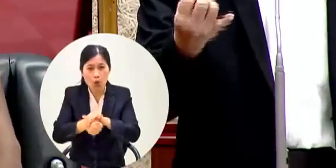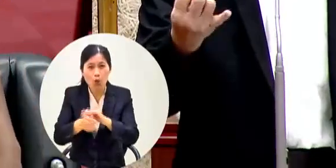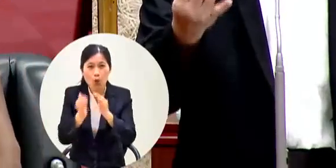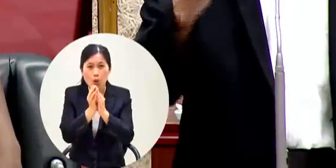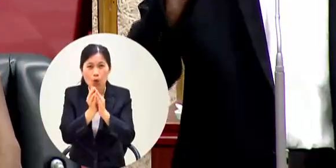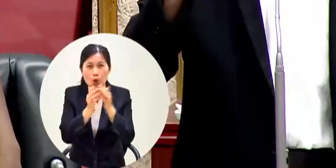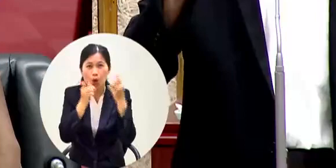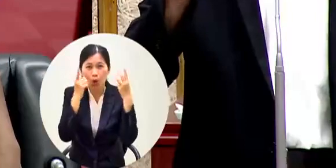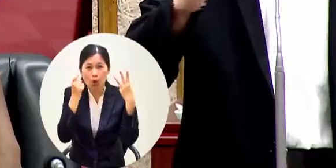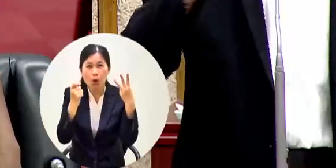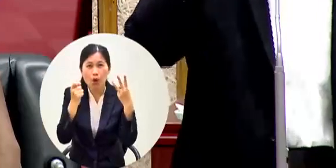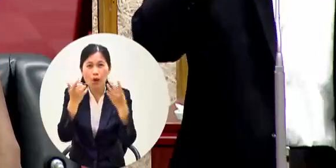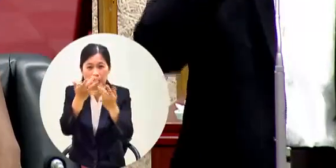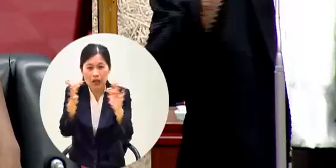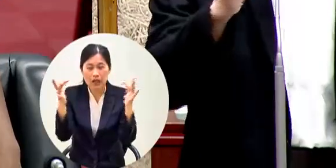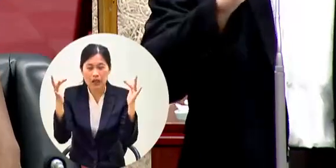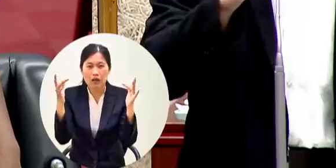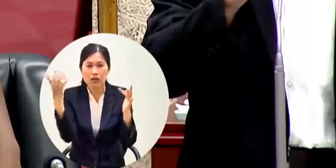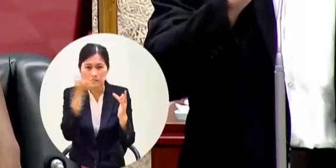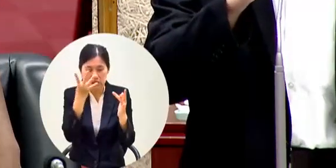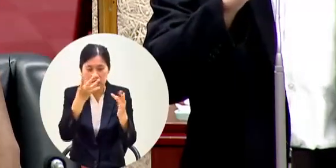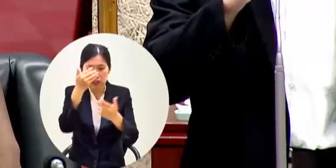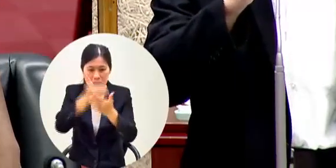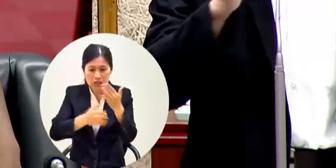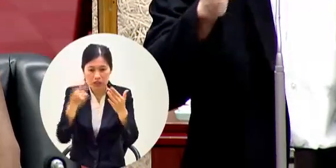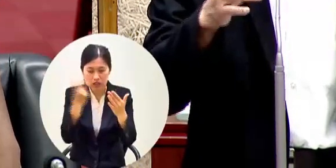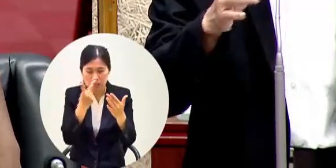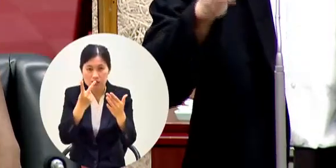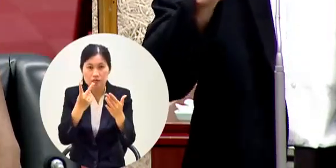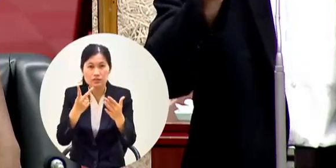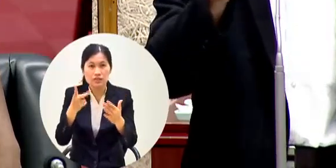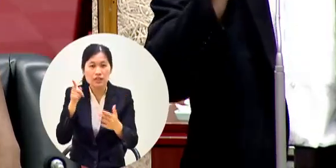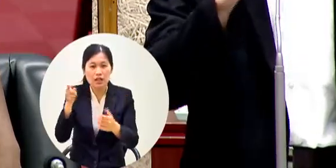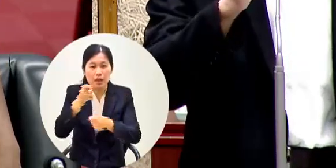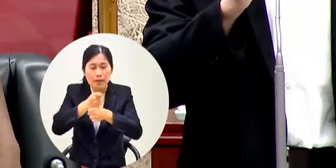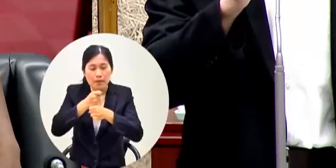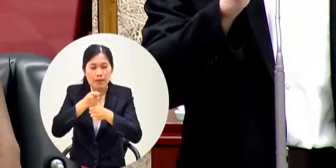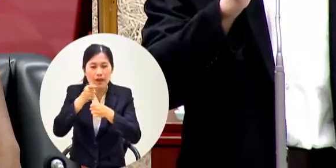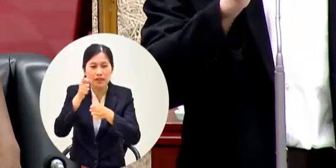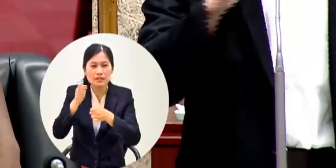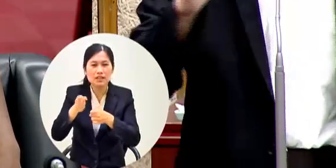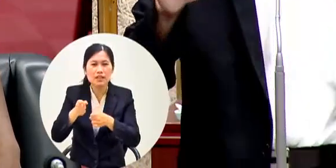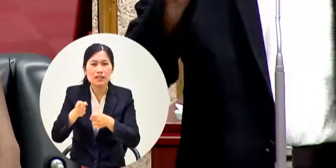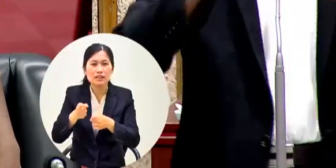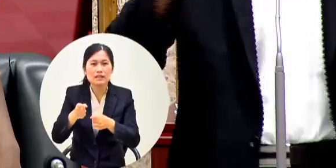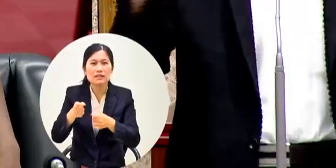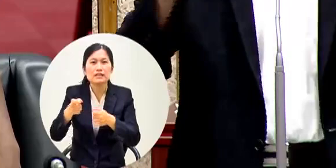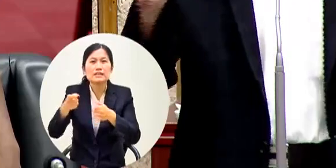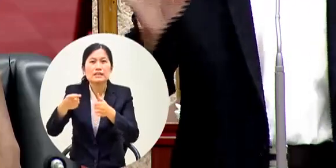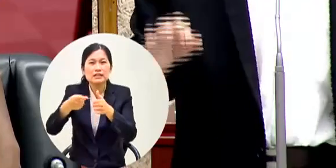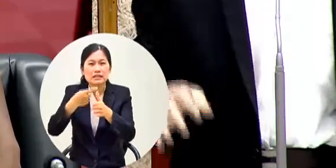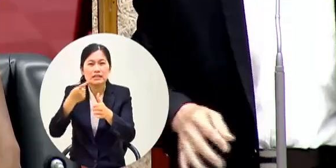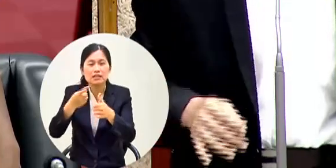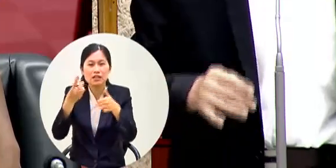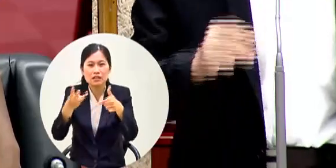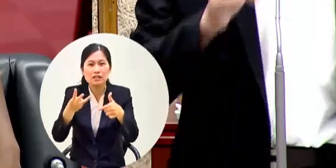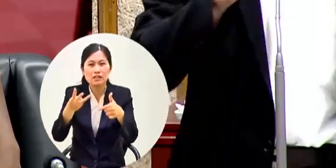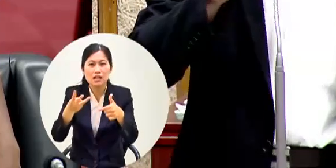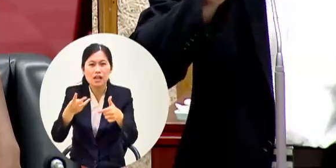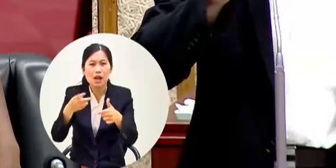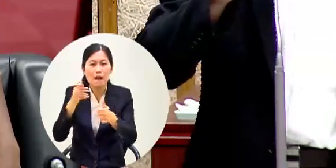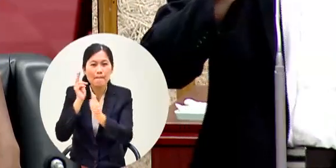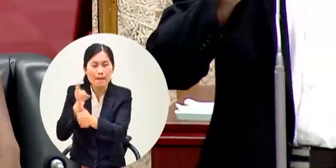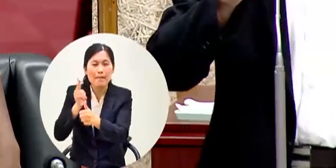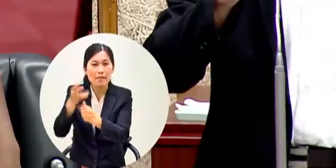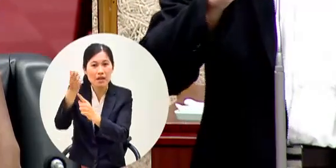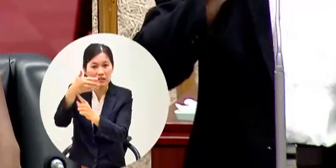心哦，我们原乡地区土地的一个问题哦。那第一个首先说明的就是说，美浓地震事务所它管的辖区是美浓